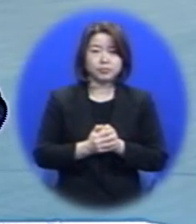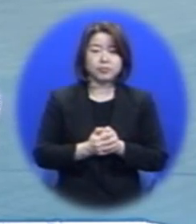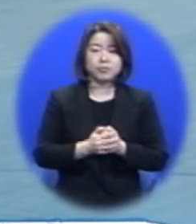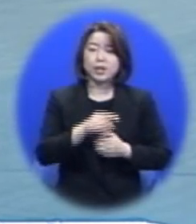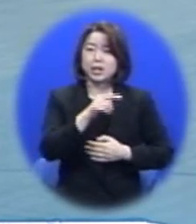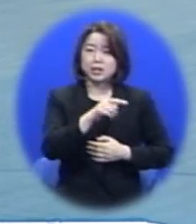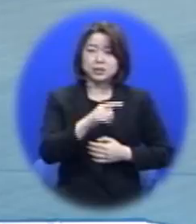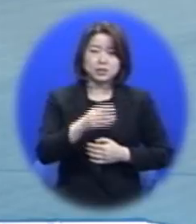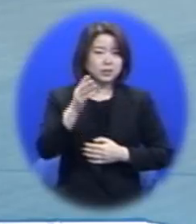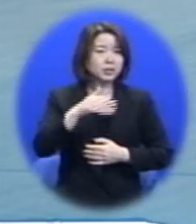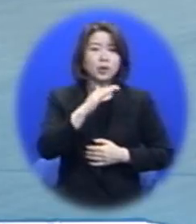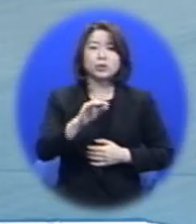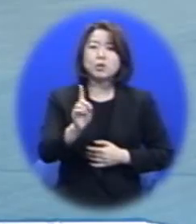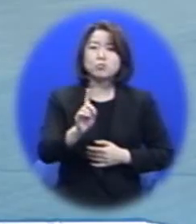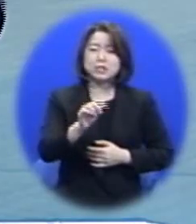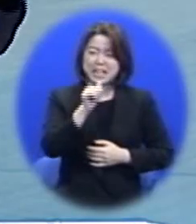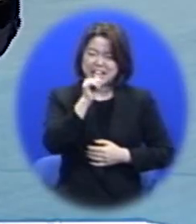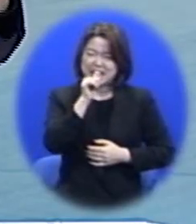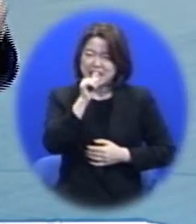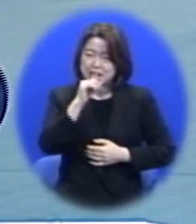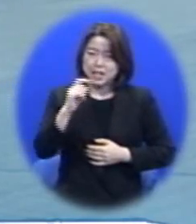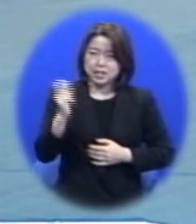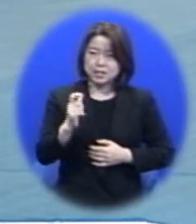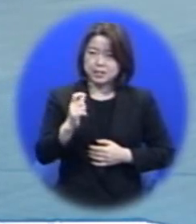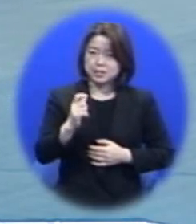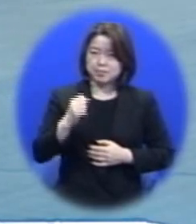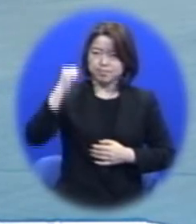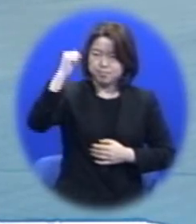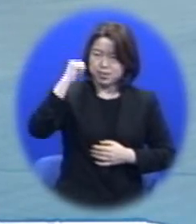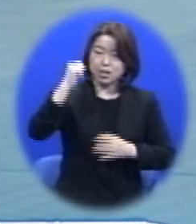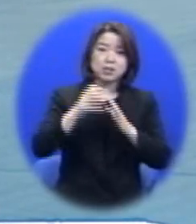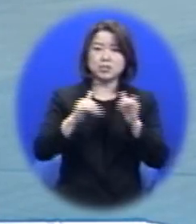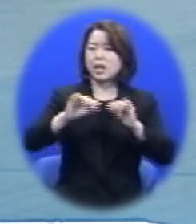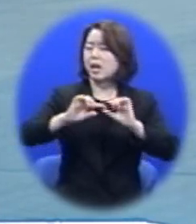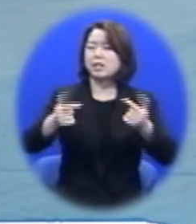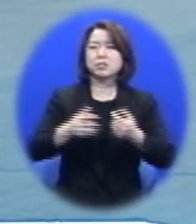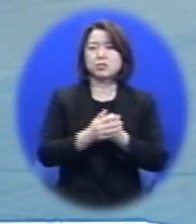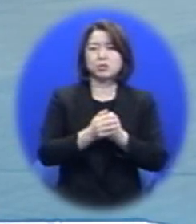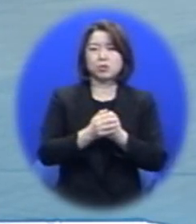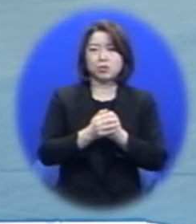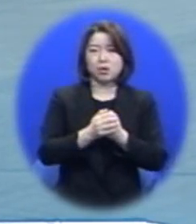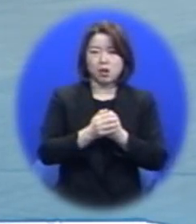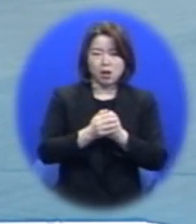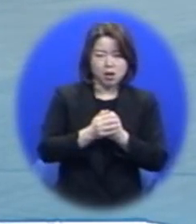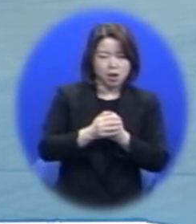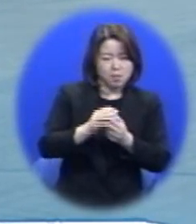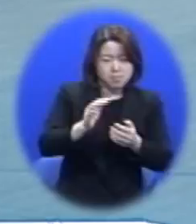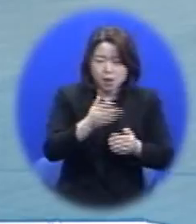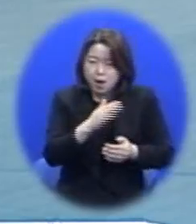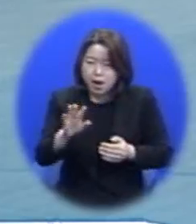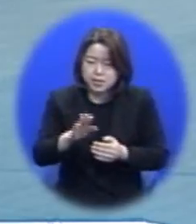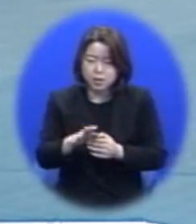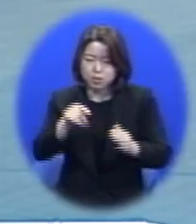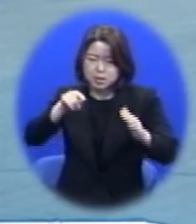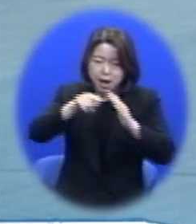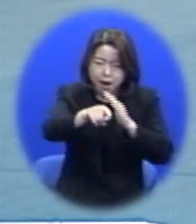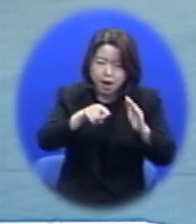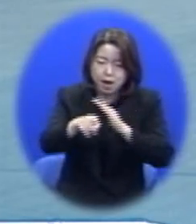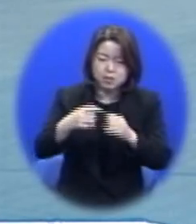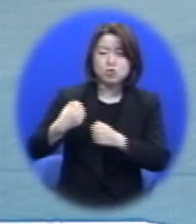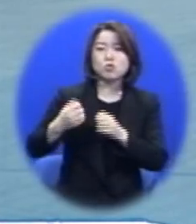그는 절대로 무슨 강철 같은 투사도 아니었어요. 물불을 가리지 않고 돌진하는 전사도